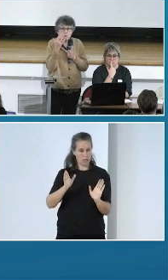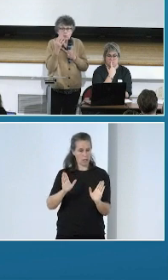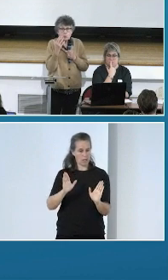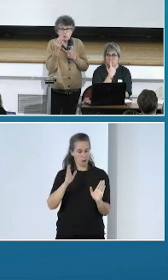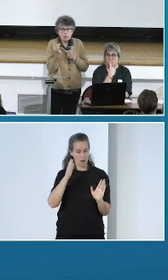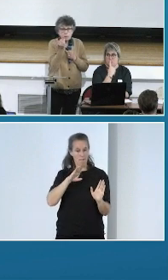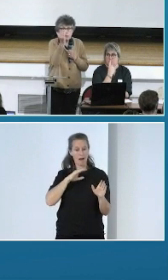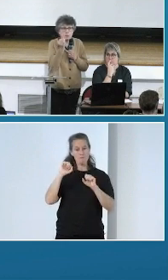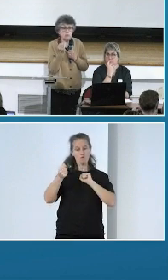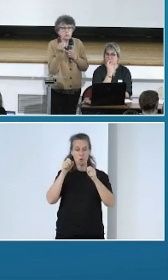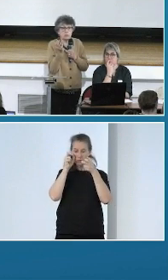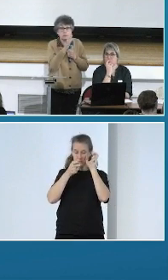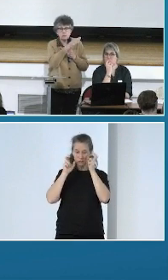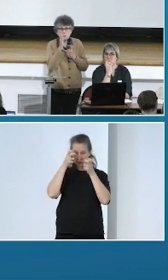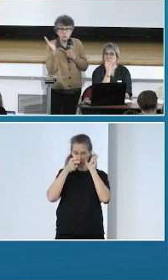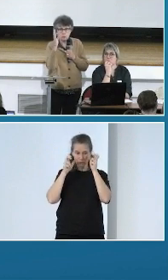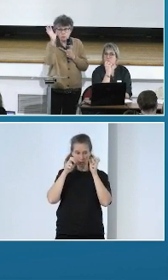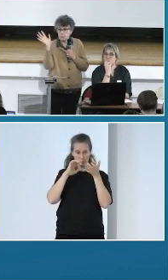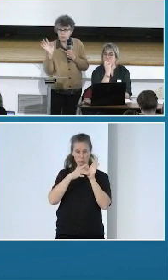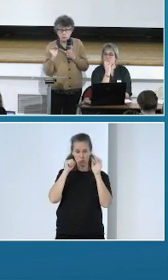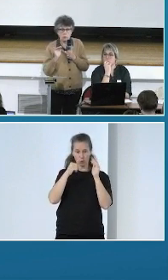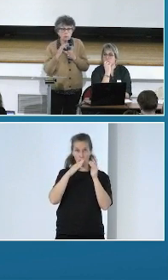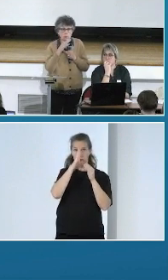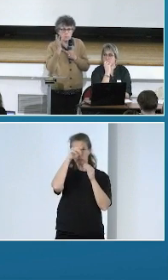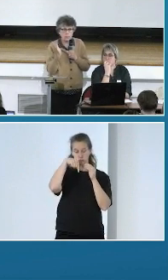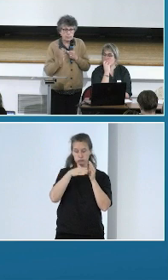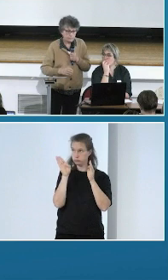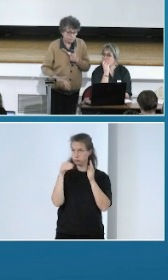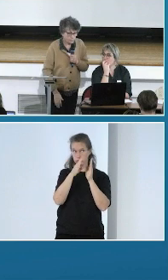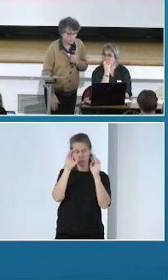ces mouvements oculaires peuvent être réalisés dans tous les plans de l'espace. Voilà.